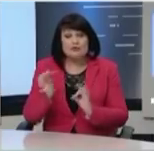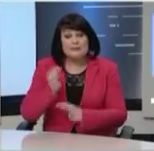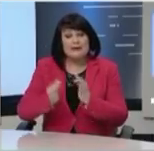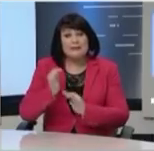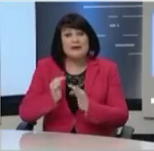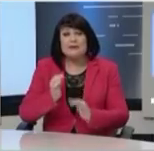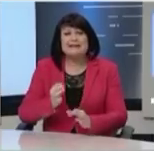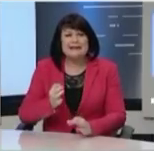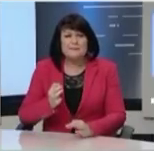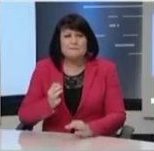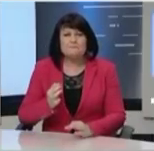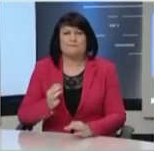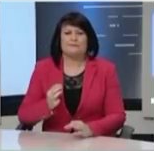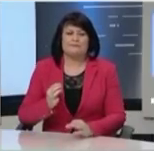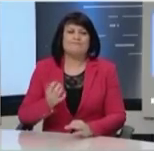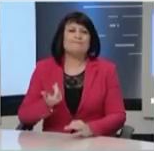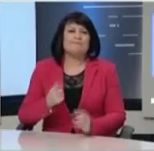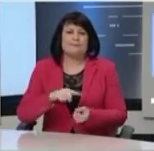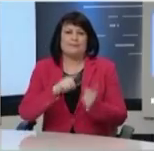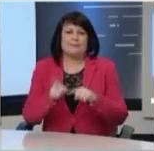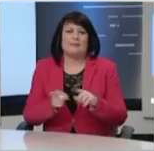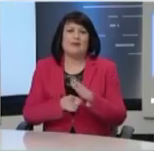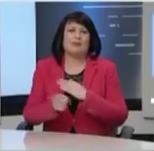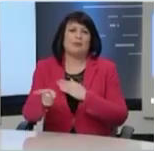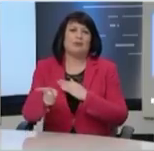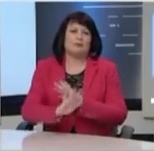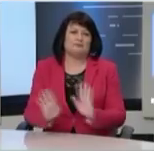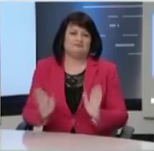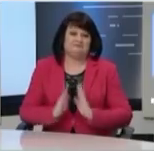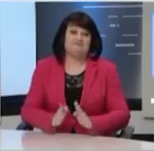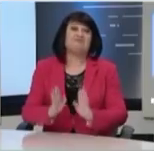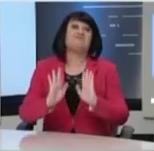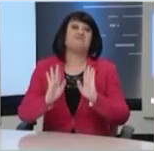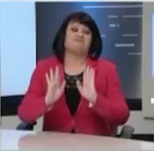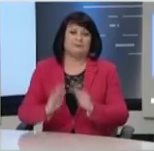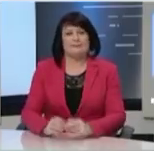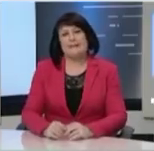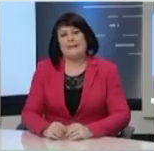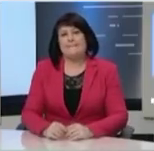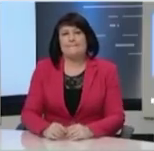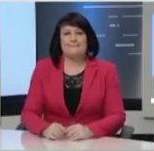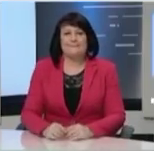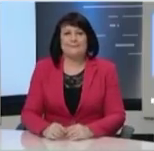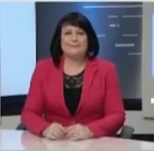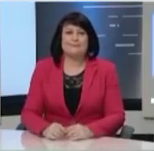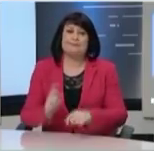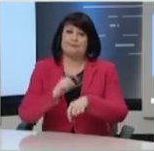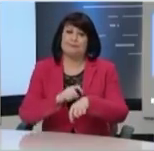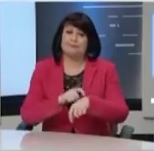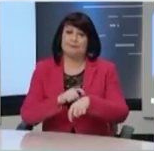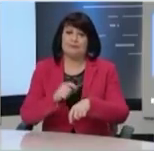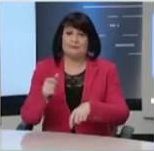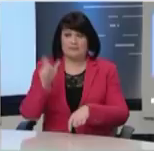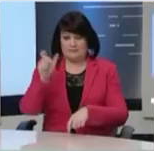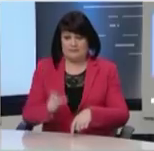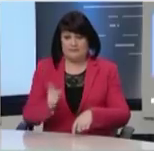τότε, αναντίστρεπτα εκτός πορείας. Την ίδια στιγμή όμως είχατε το